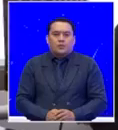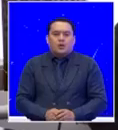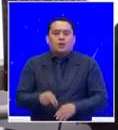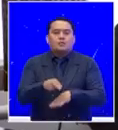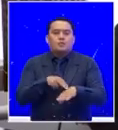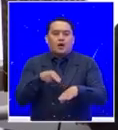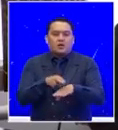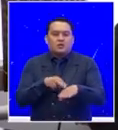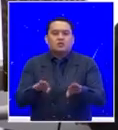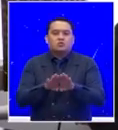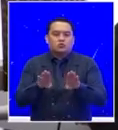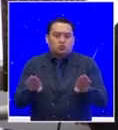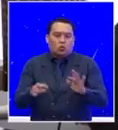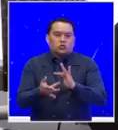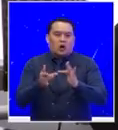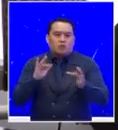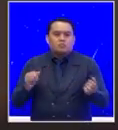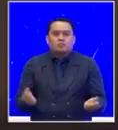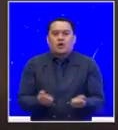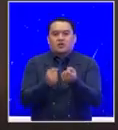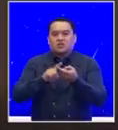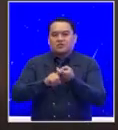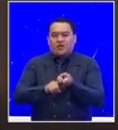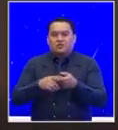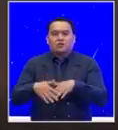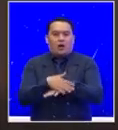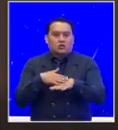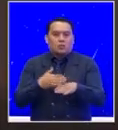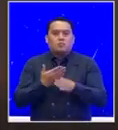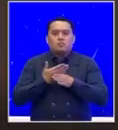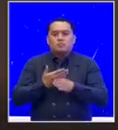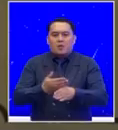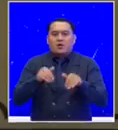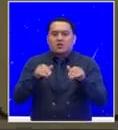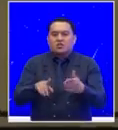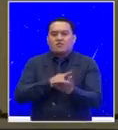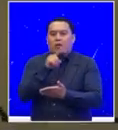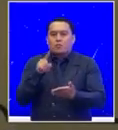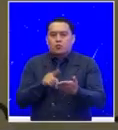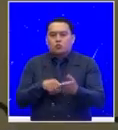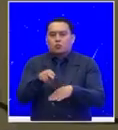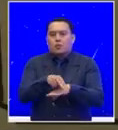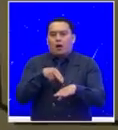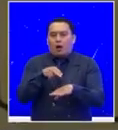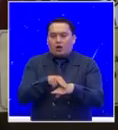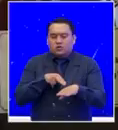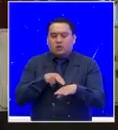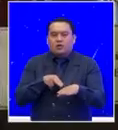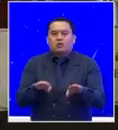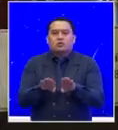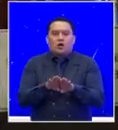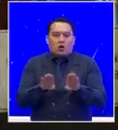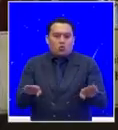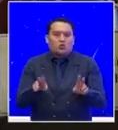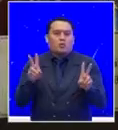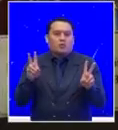стражи порядка. Таким образом, они намерены поддерживать связь с населением и помогать гражданам решать вопросы, связанные с полицией. Традиционная акция «Приемная на